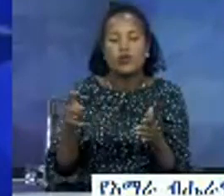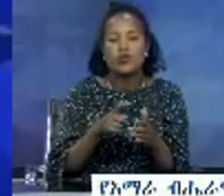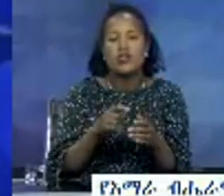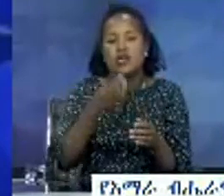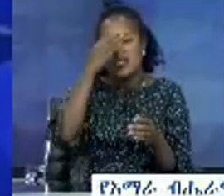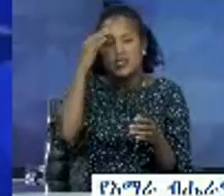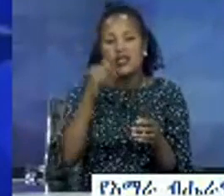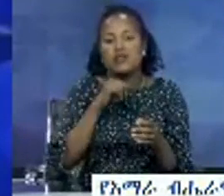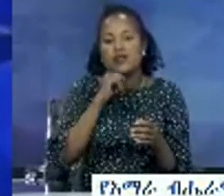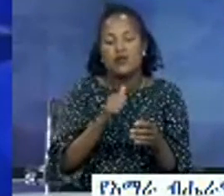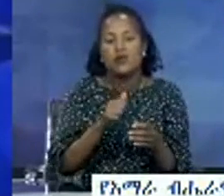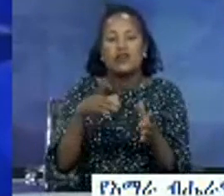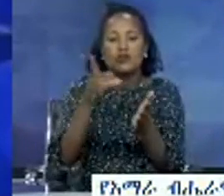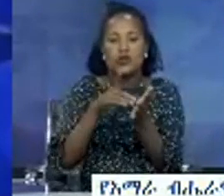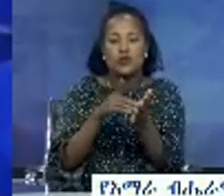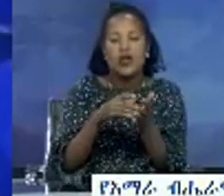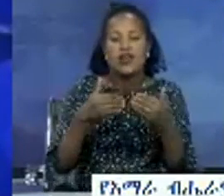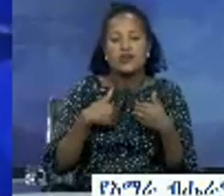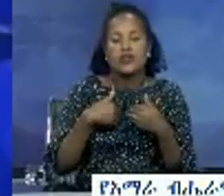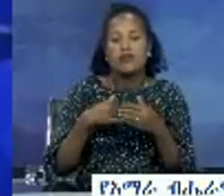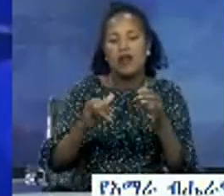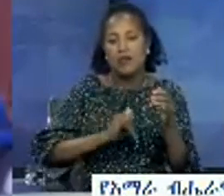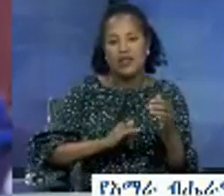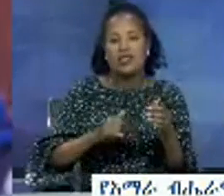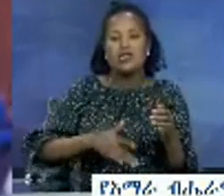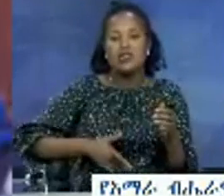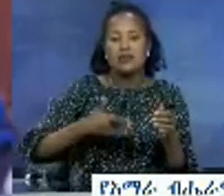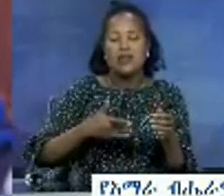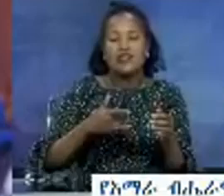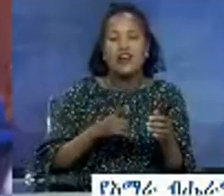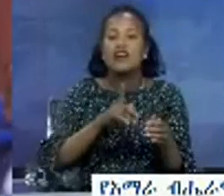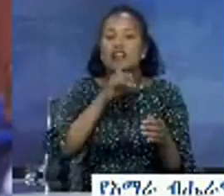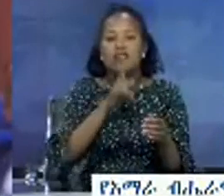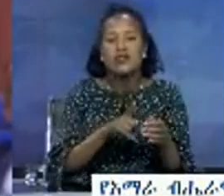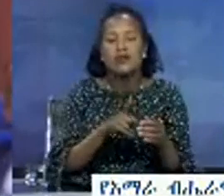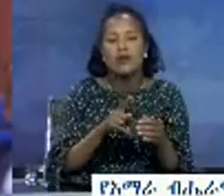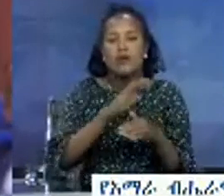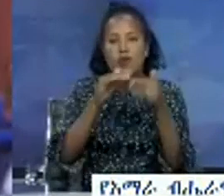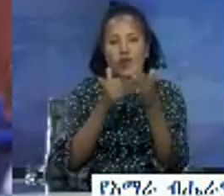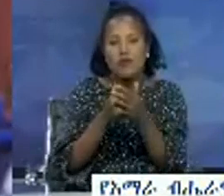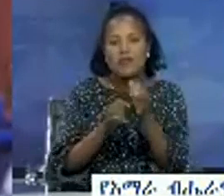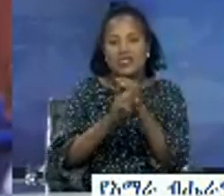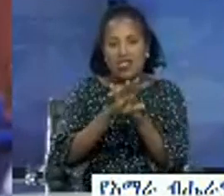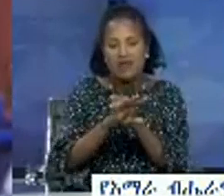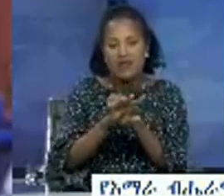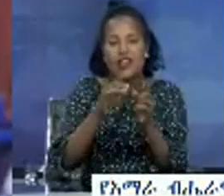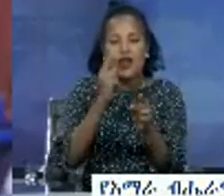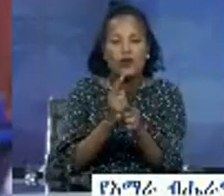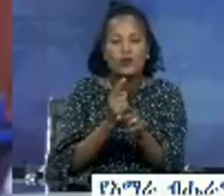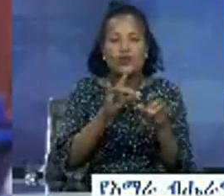ሳትዘነጉ ለከተሞቻችሁ ያላችሁን የባለቤትነት ስሜትና ቀናኢነት በሁሉም መስክ ታረጋግጡ